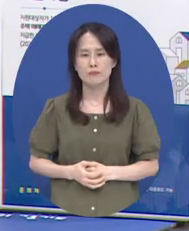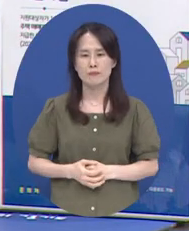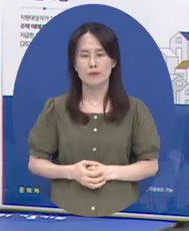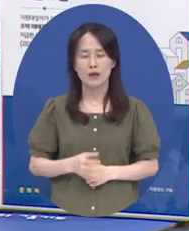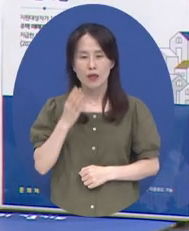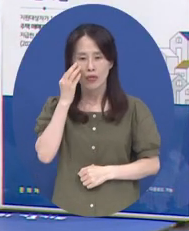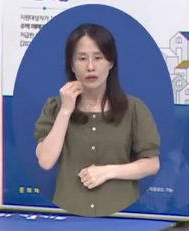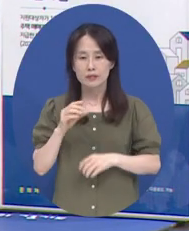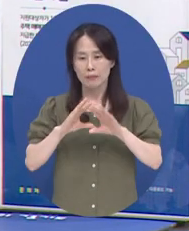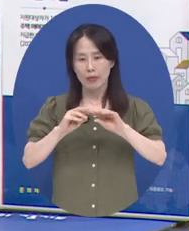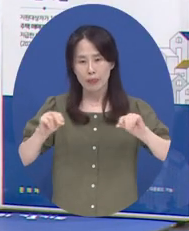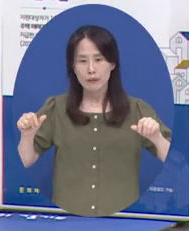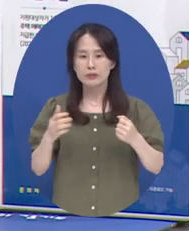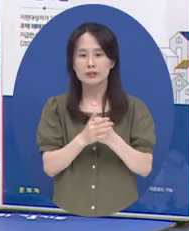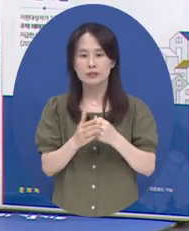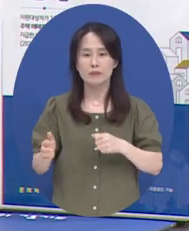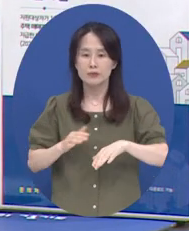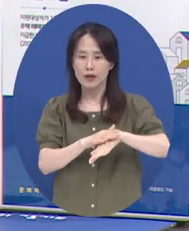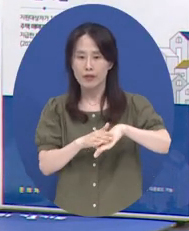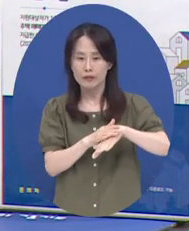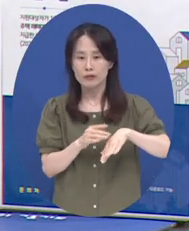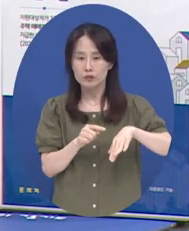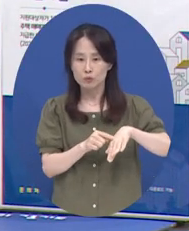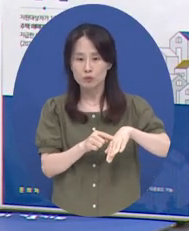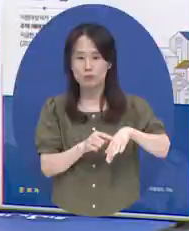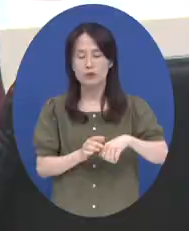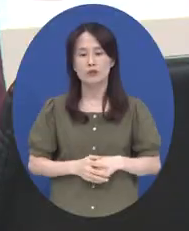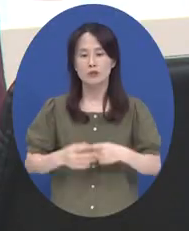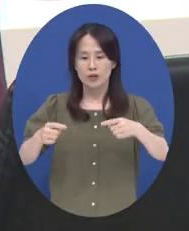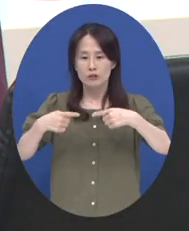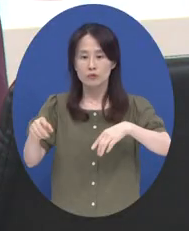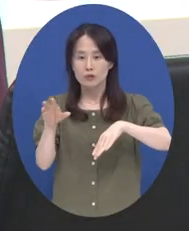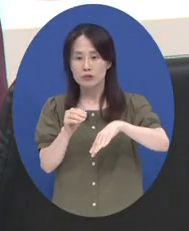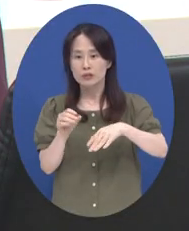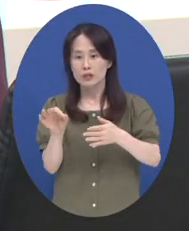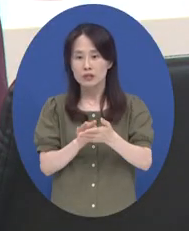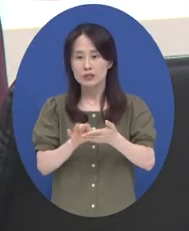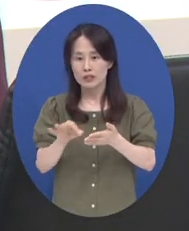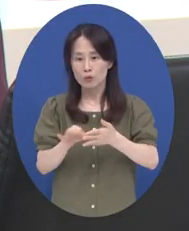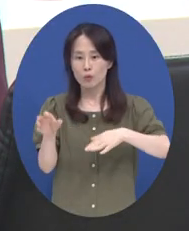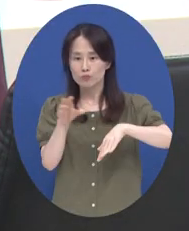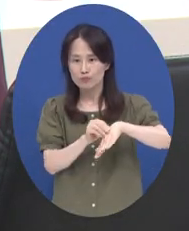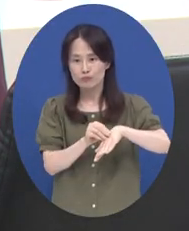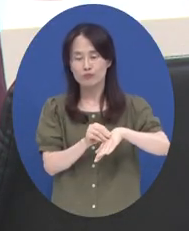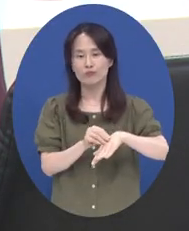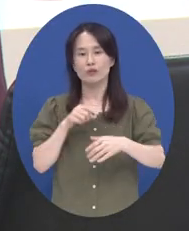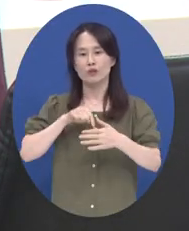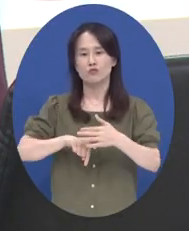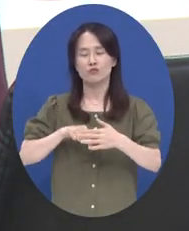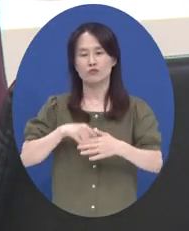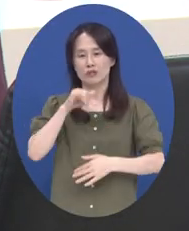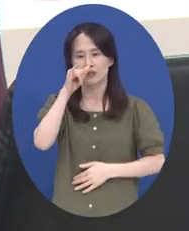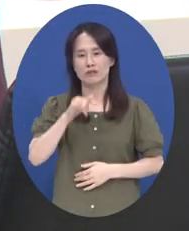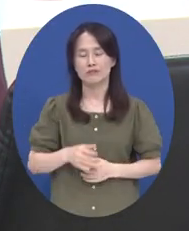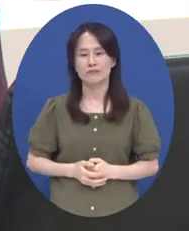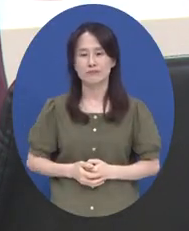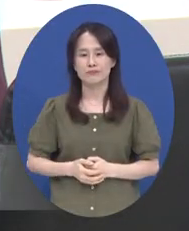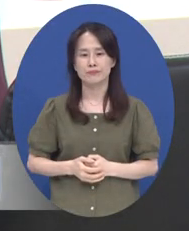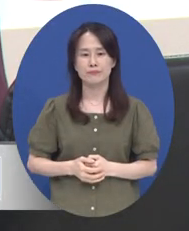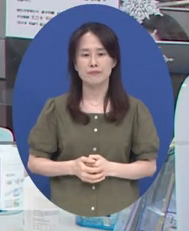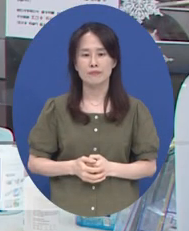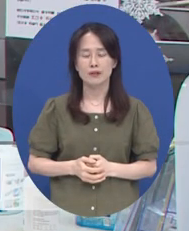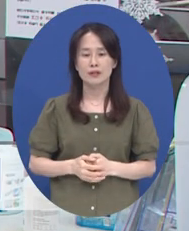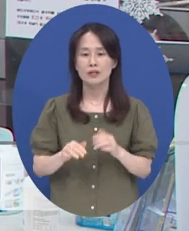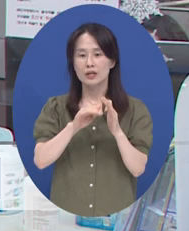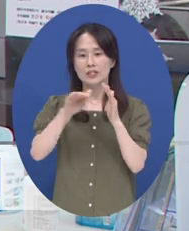기름에 잘 높기 때문에 핸드크림을 바른 손 이라면 체내로 더 많은 양의 흡수될 수 있습니다 정부에서 규제